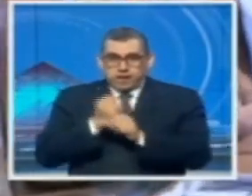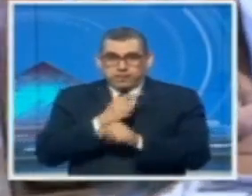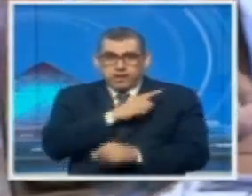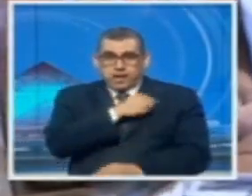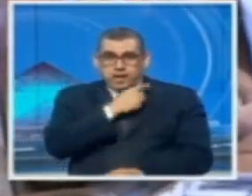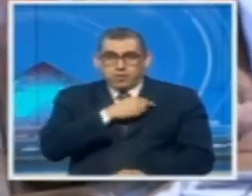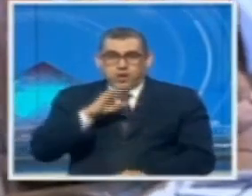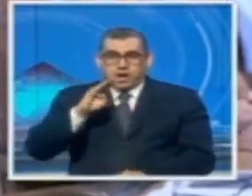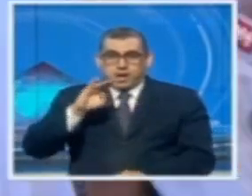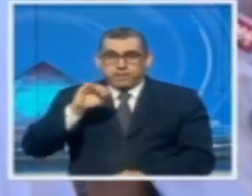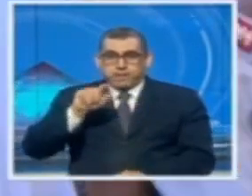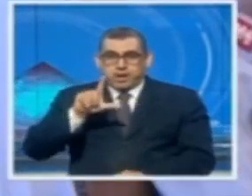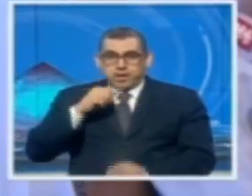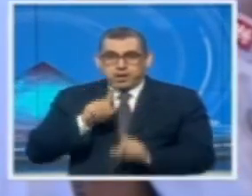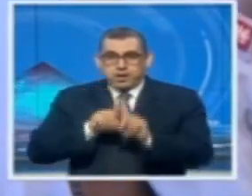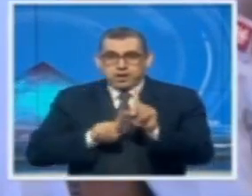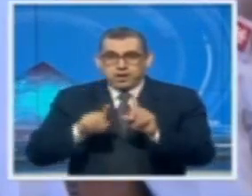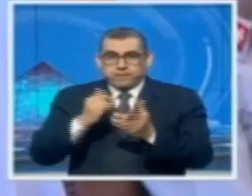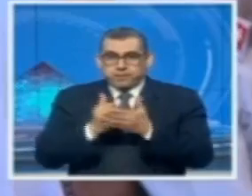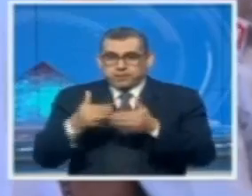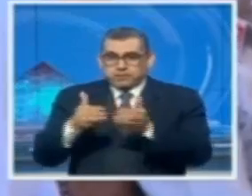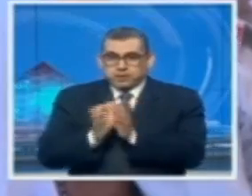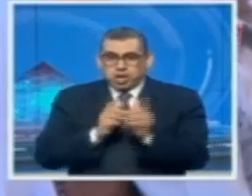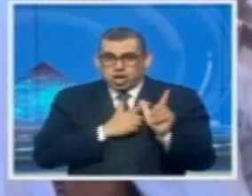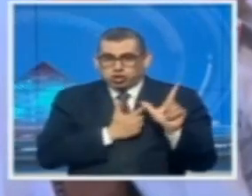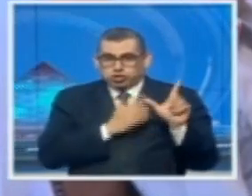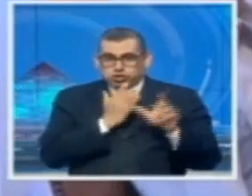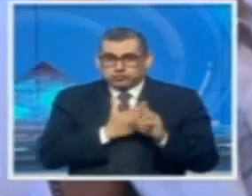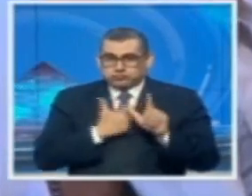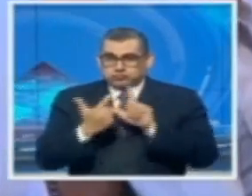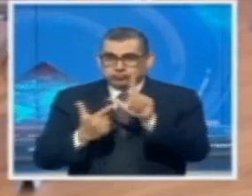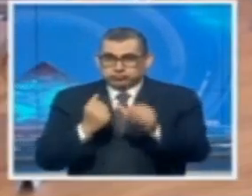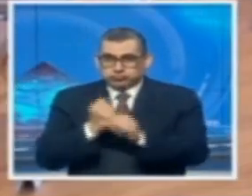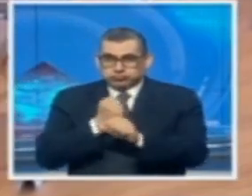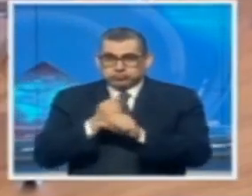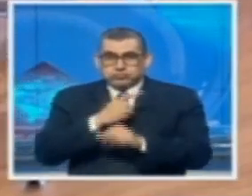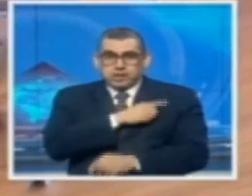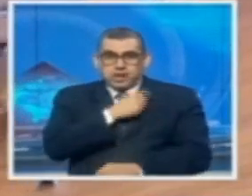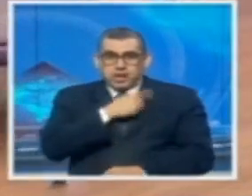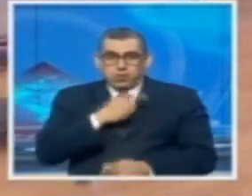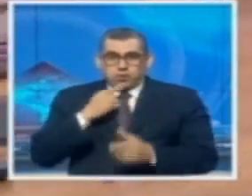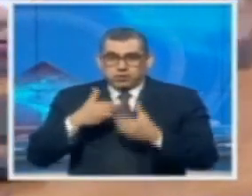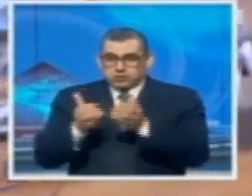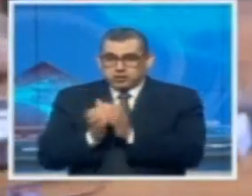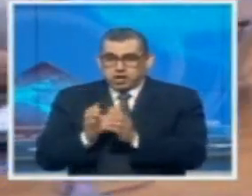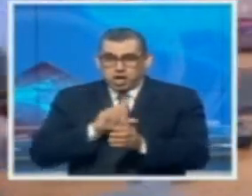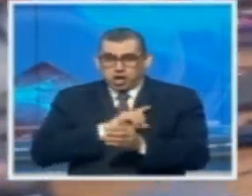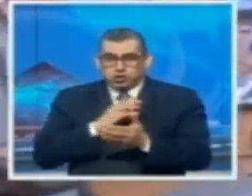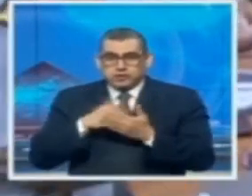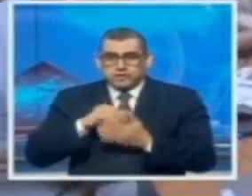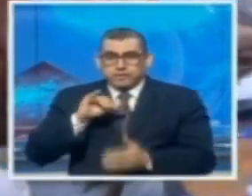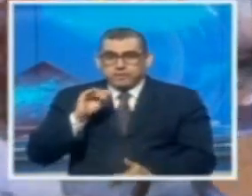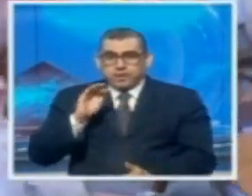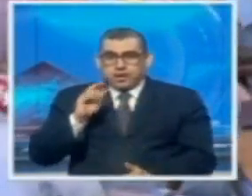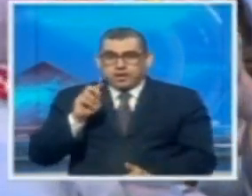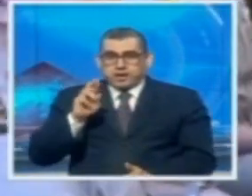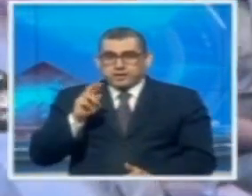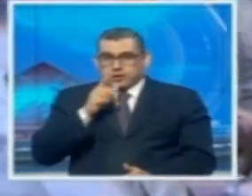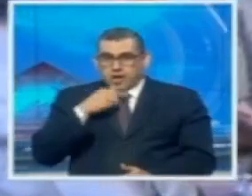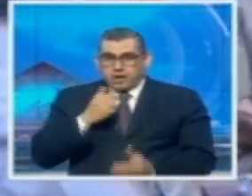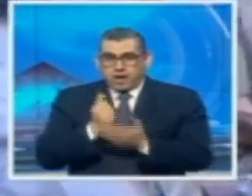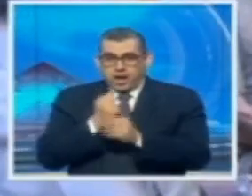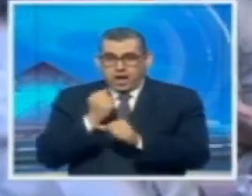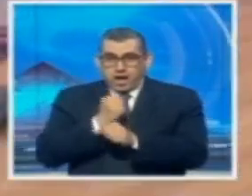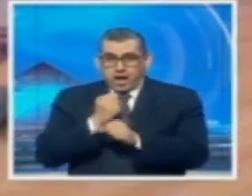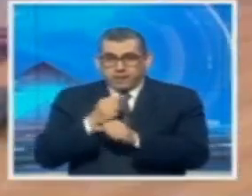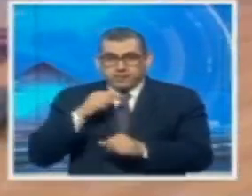وفاء رئيس هيئة تسليح القوات المسلحة، واللواء أركان حرب محرز عبد الوهاب القائم بأعمال